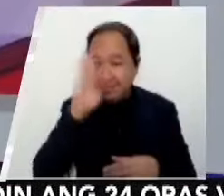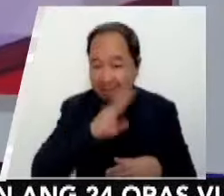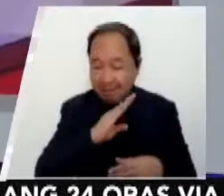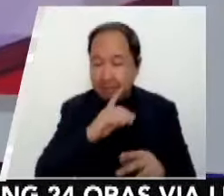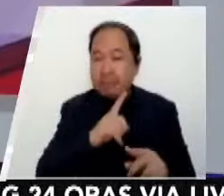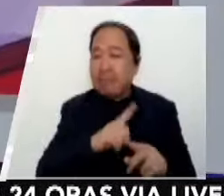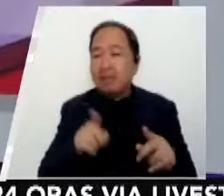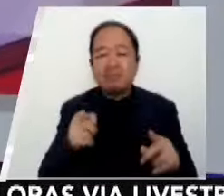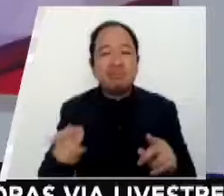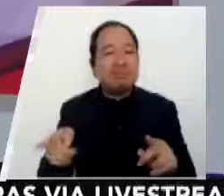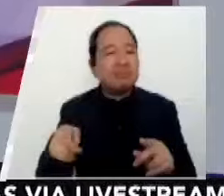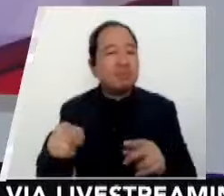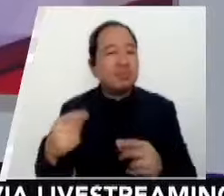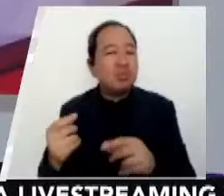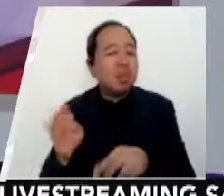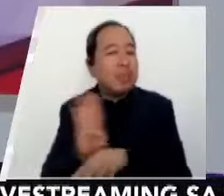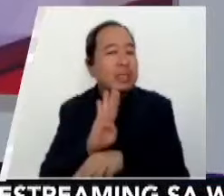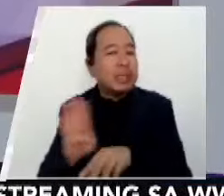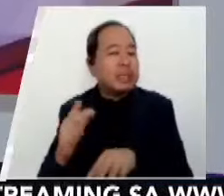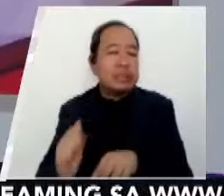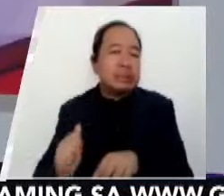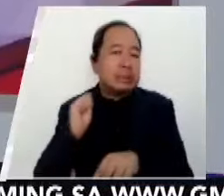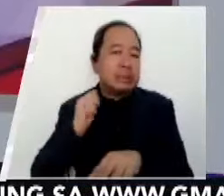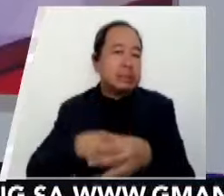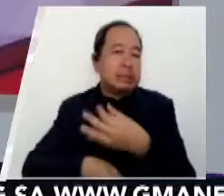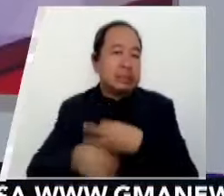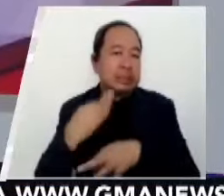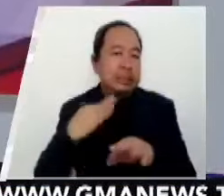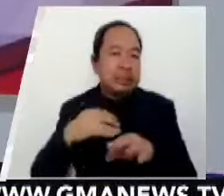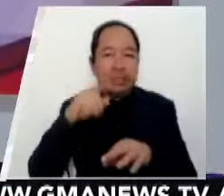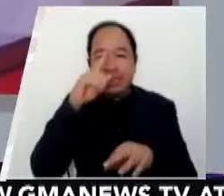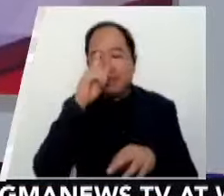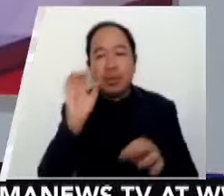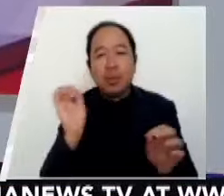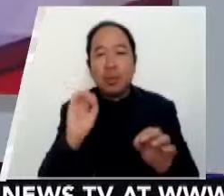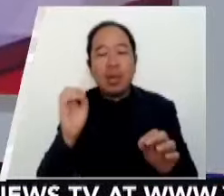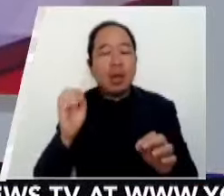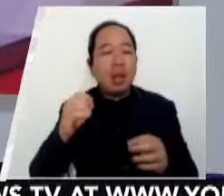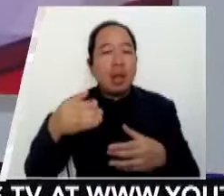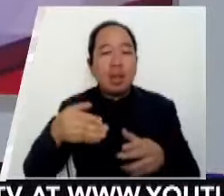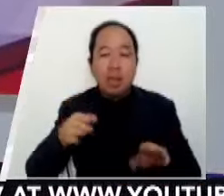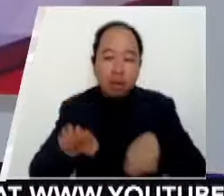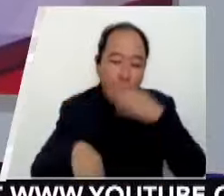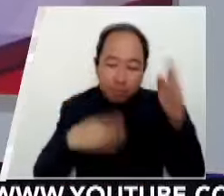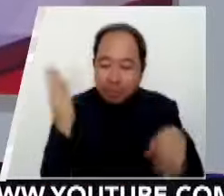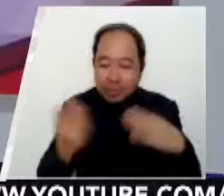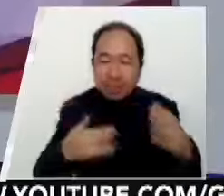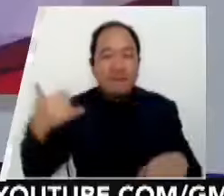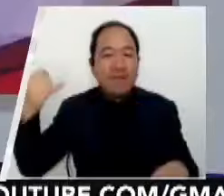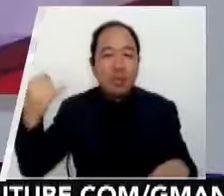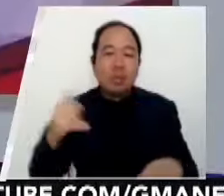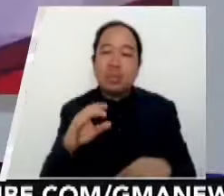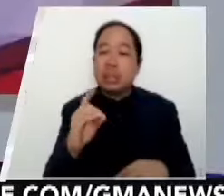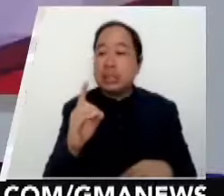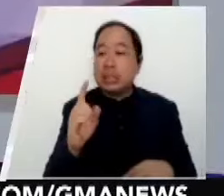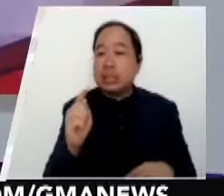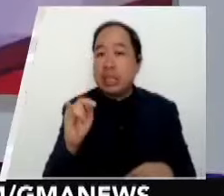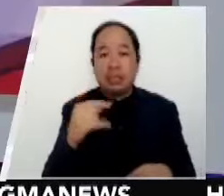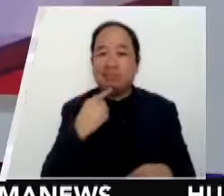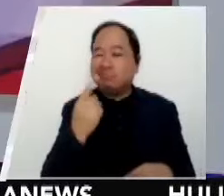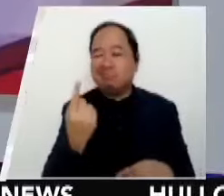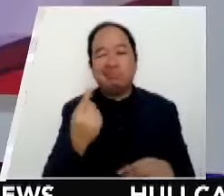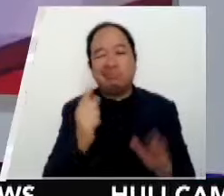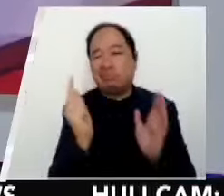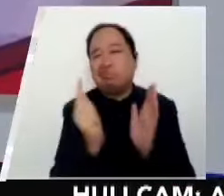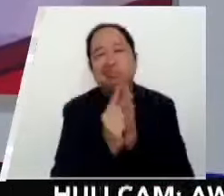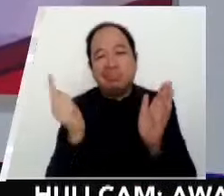o i-refund ng seller dahil wala raw unboxing video. Sabi ng DTI, bawal yan sa ilalim ng